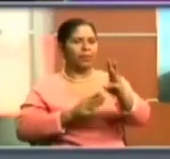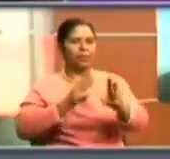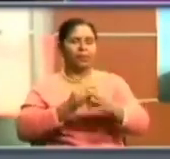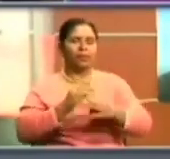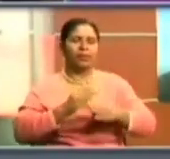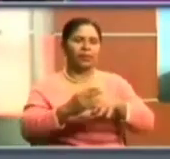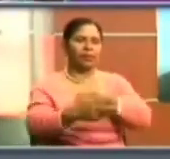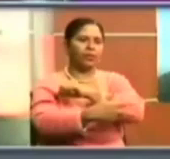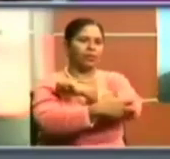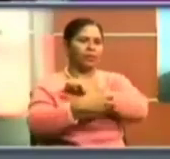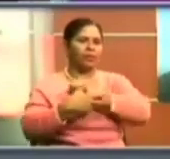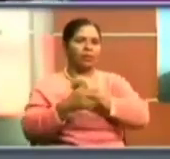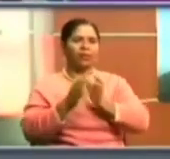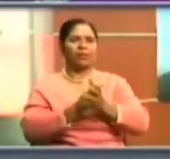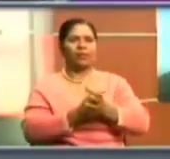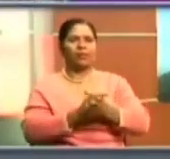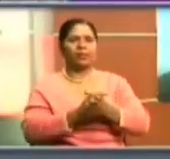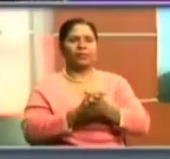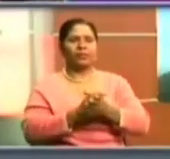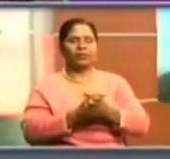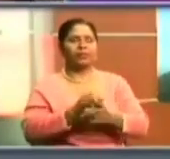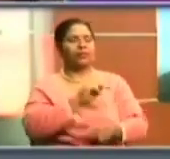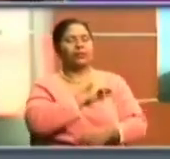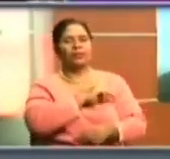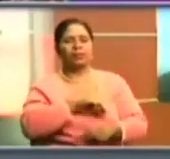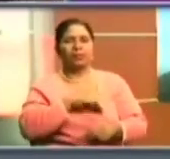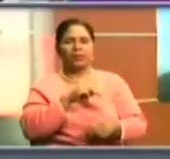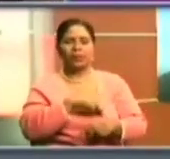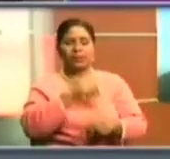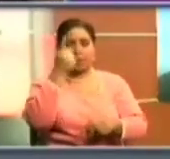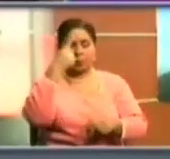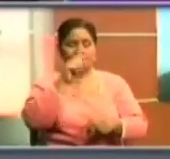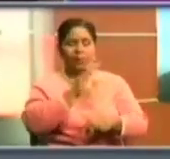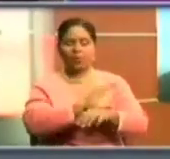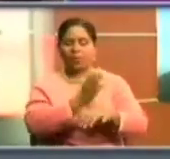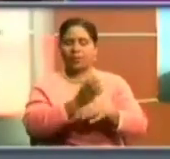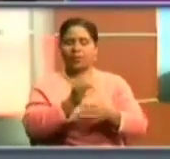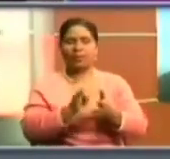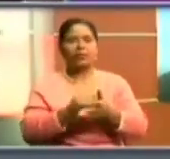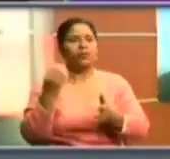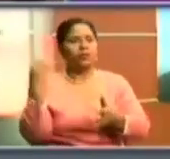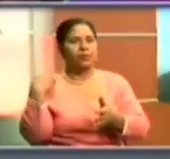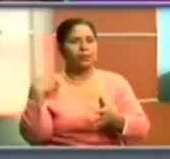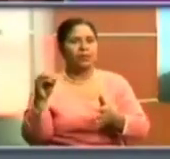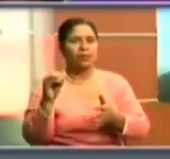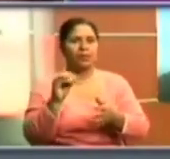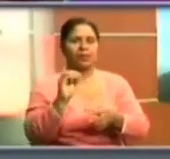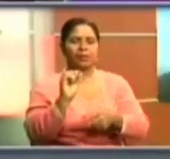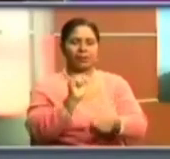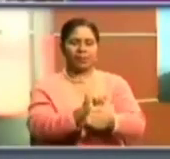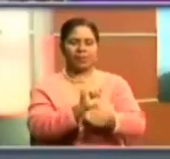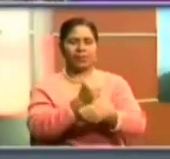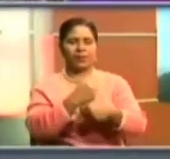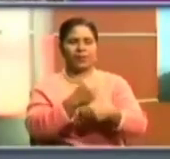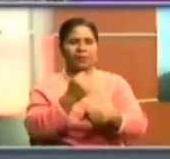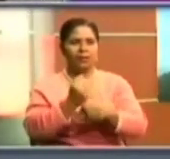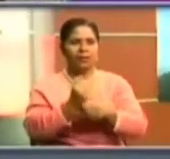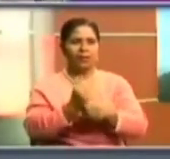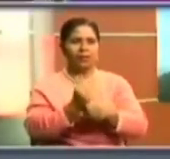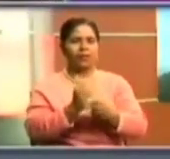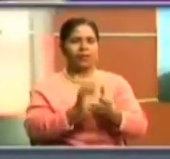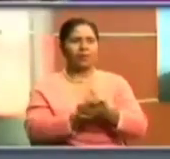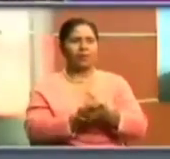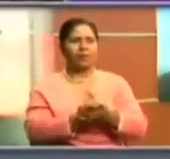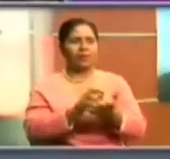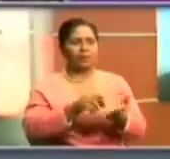la corruption et n'a défini mission comité ça qui vient pour ériger en partie civile.